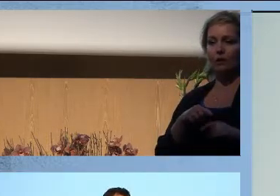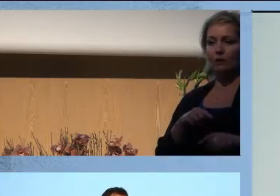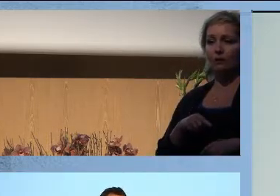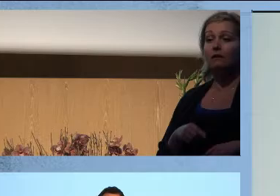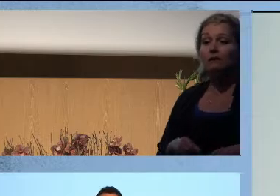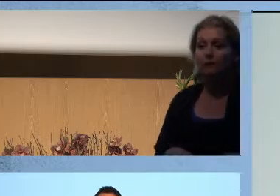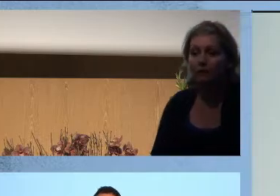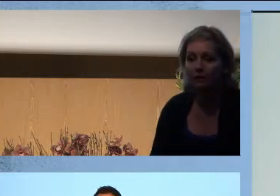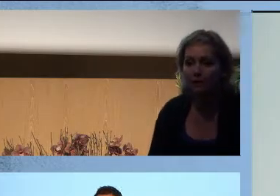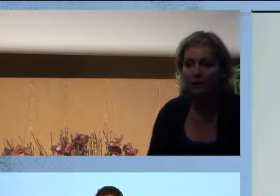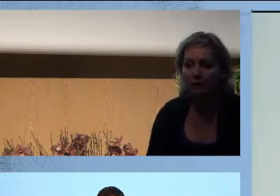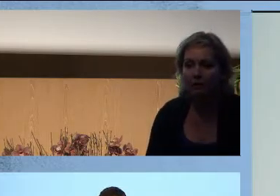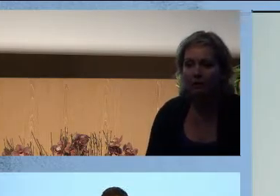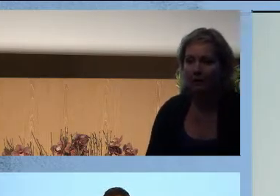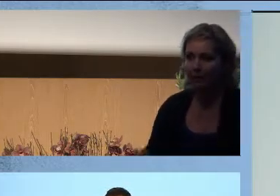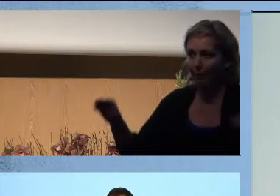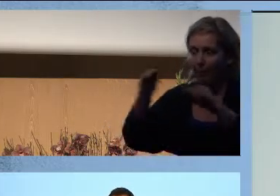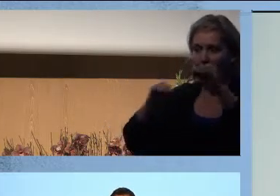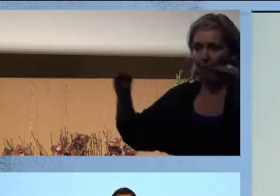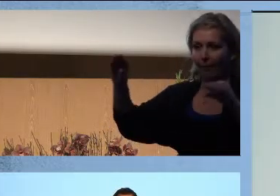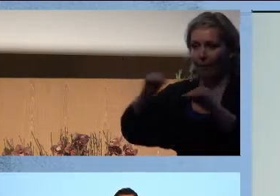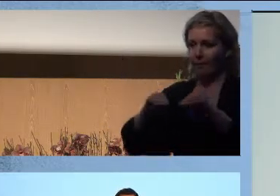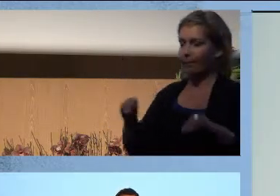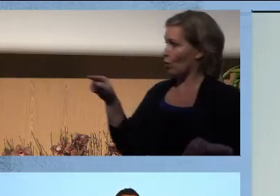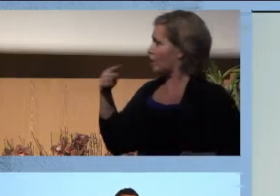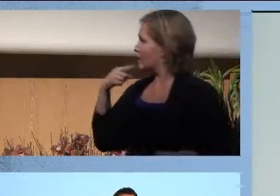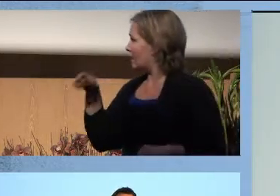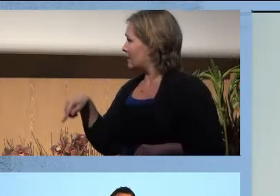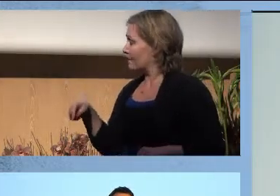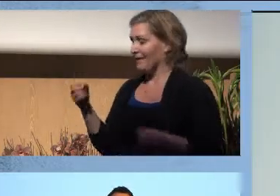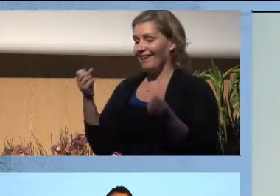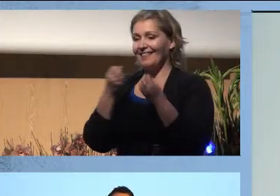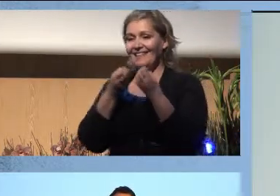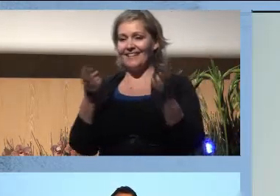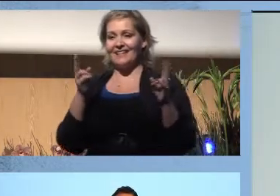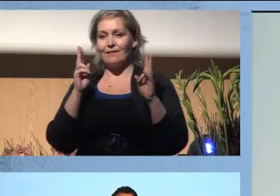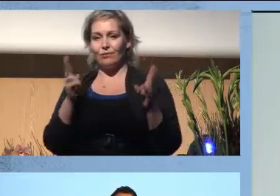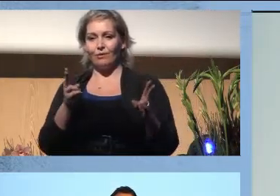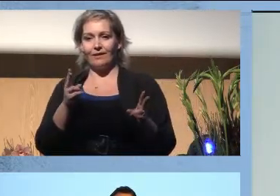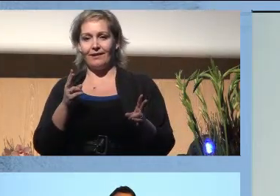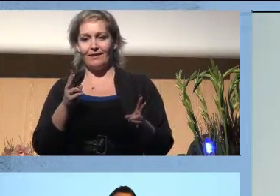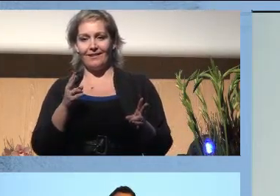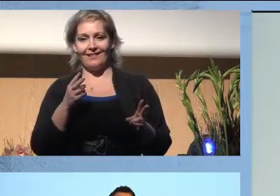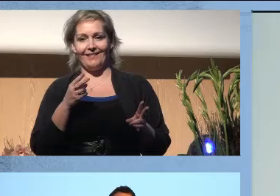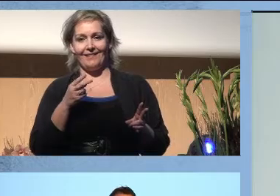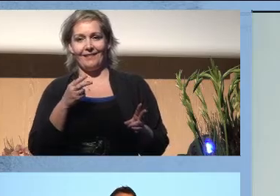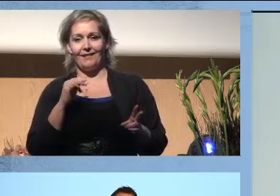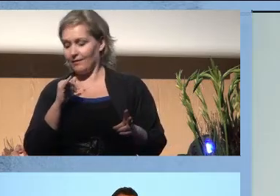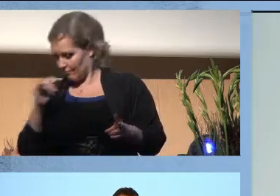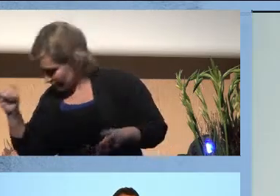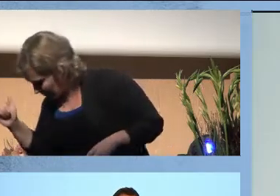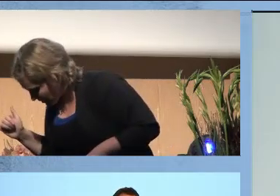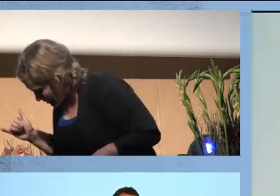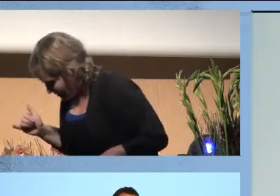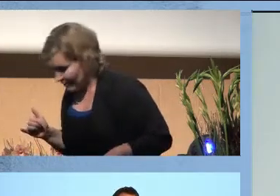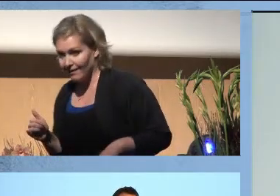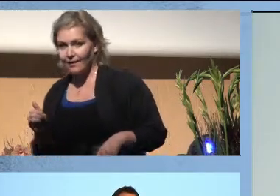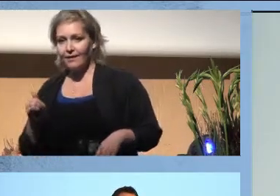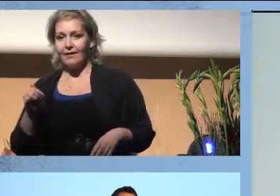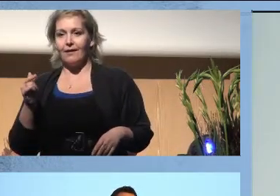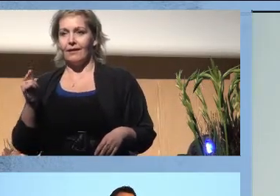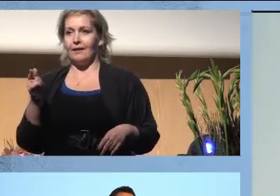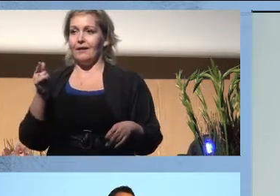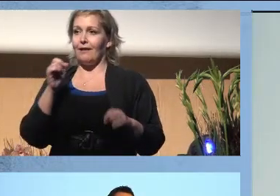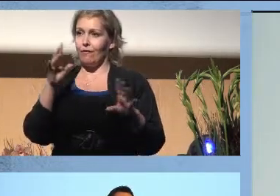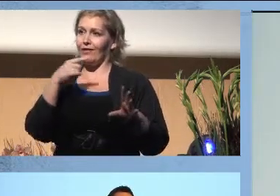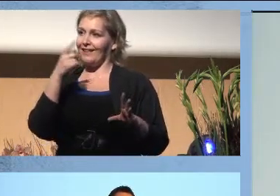vi hinner inte redovisa era tankar naturligtvis, men de flesta brukar känna att jo, men det är nog så här vi har det. Och trots